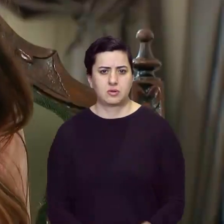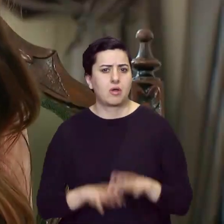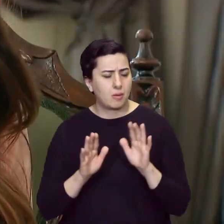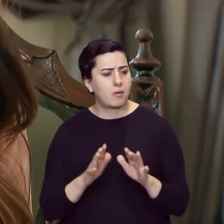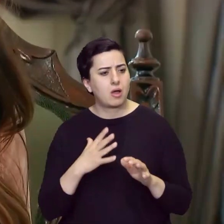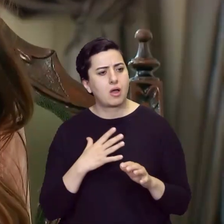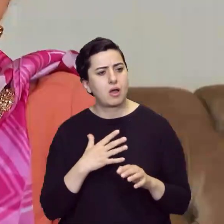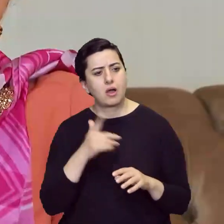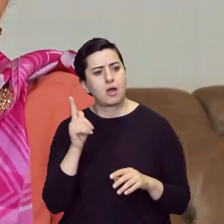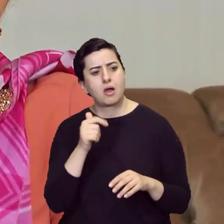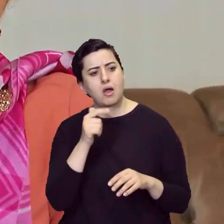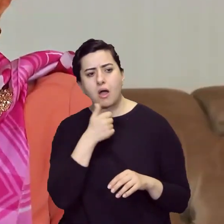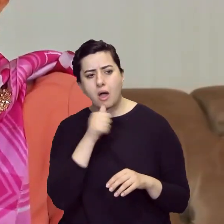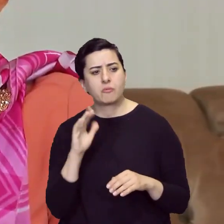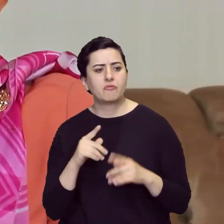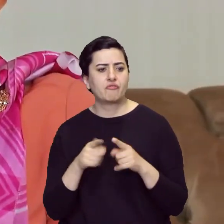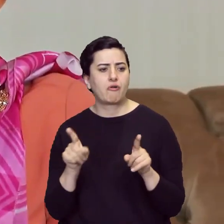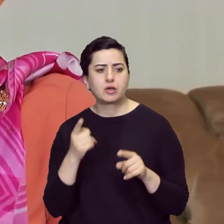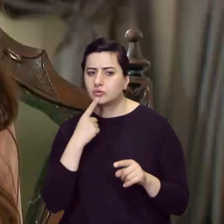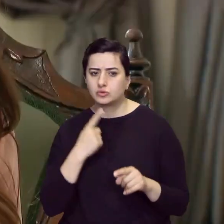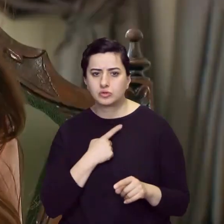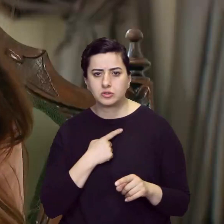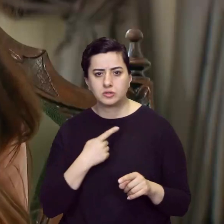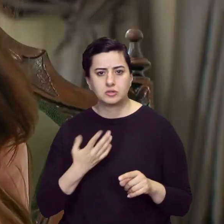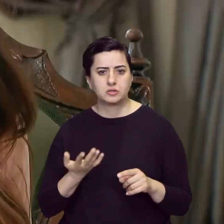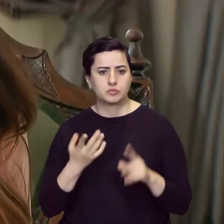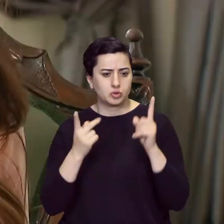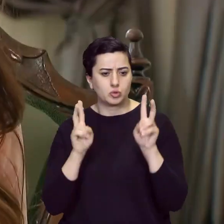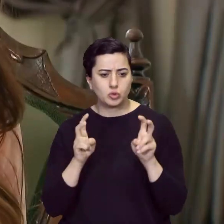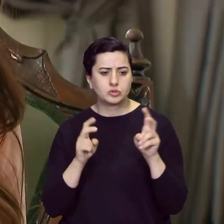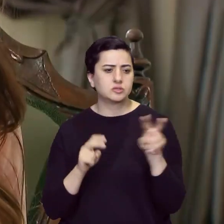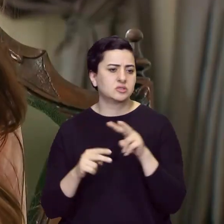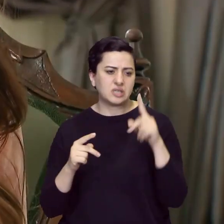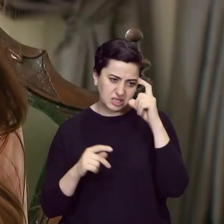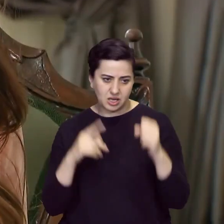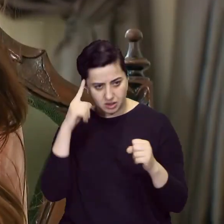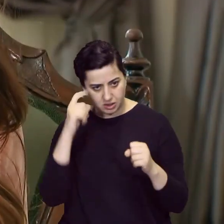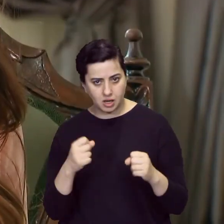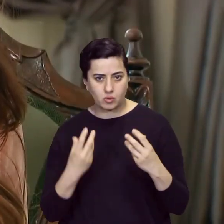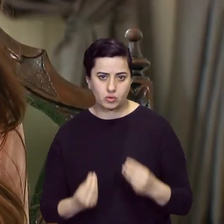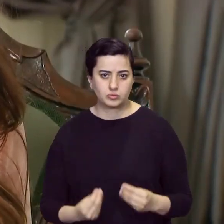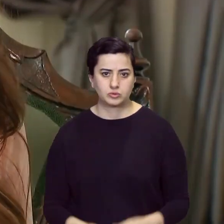Ama hala abim bana başka bir şey anlattı. Yani bir konuda inatlaşmışlar.